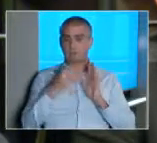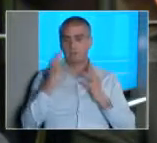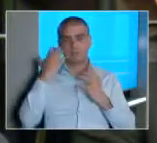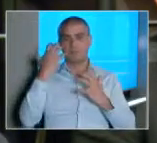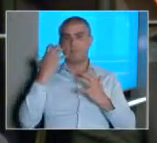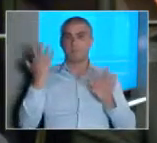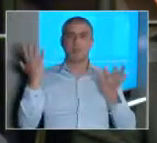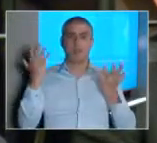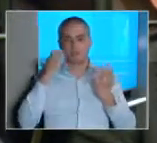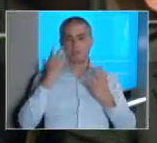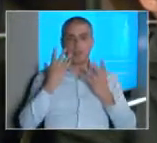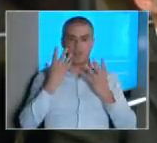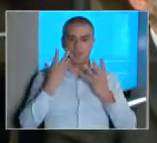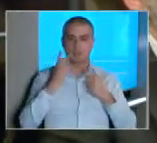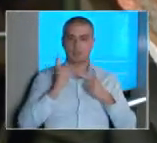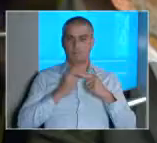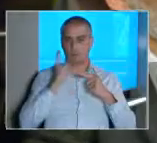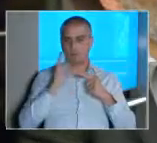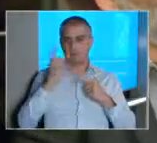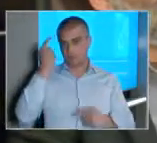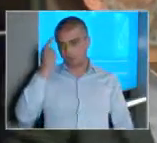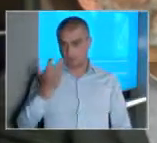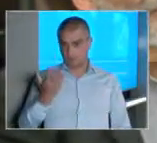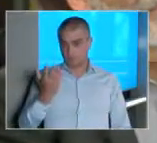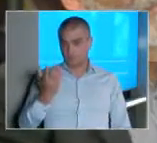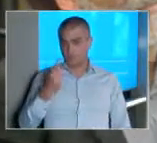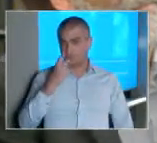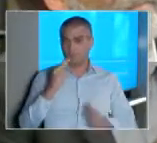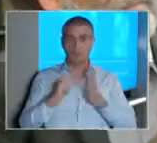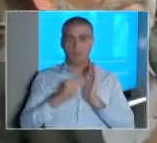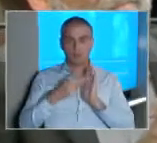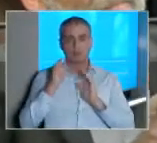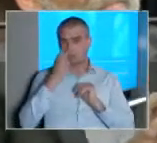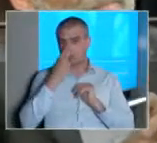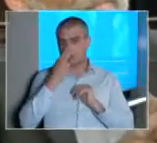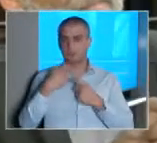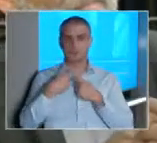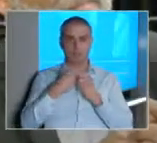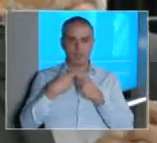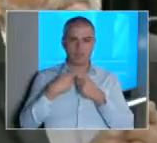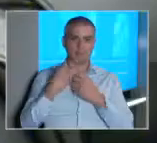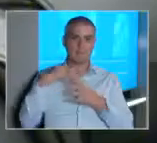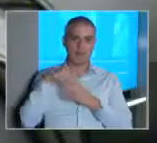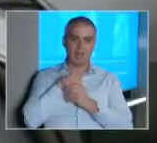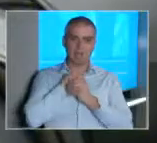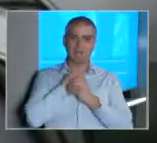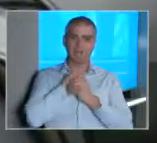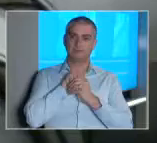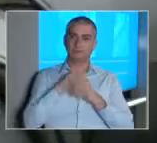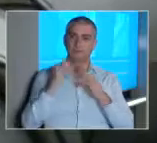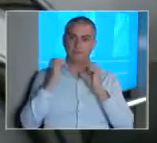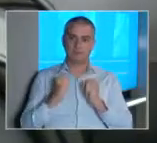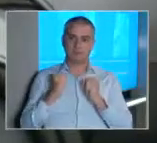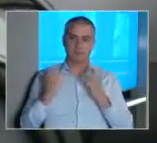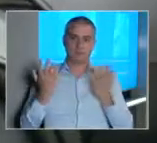מדע שהוא מדע הרבה יותר מדויק ממה שחושבים. ובפוליטיקה צריך לנסות לחבר ולהכניס, ובטח ובטח,